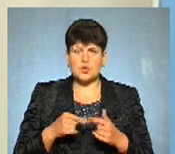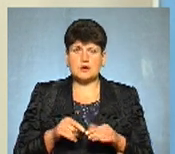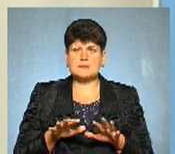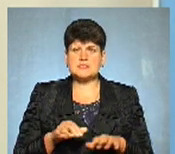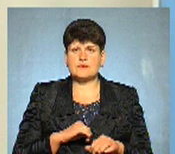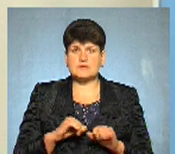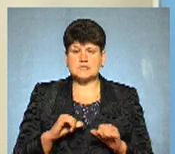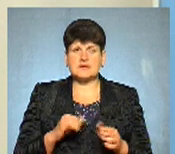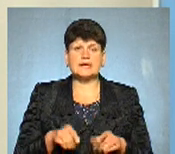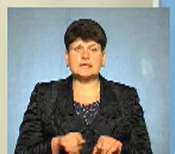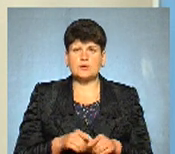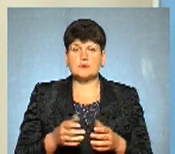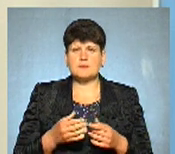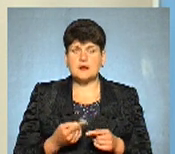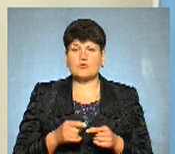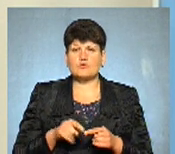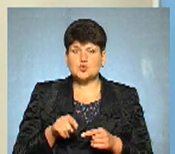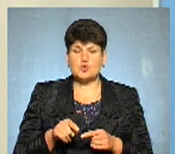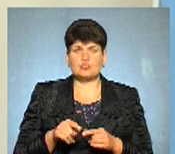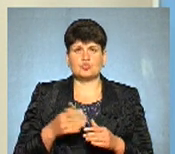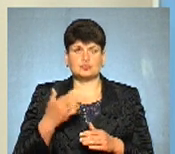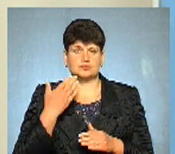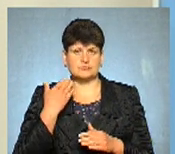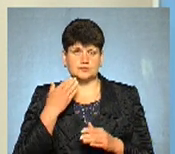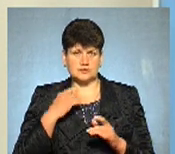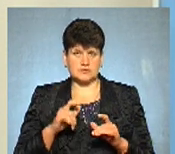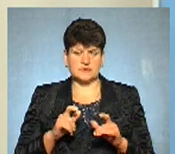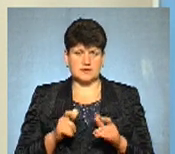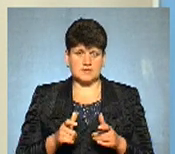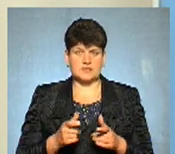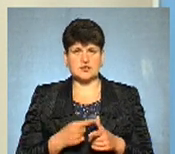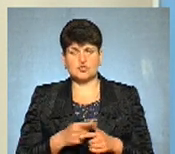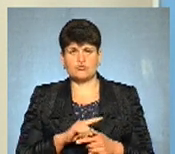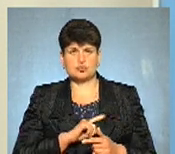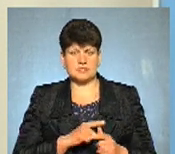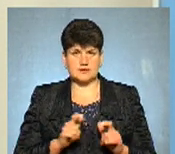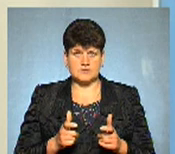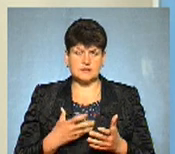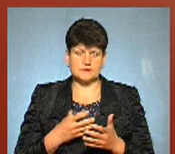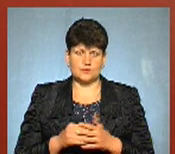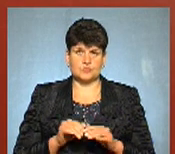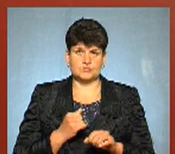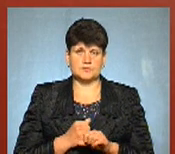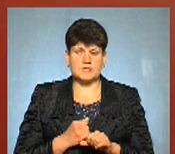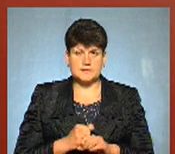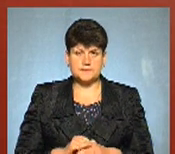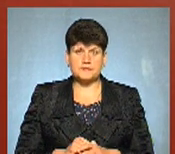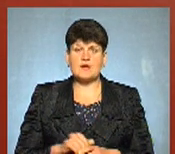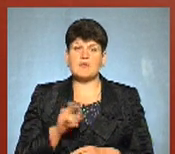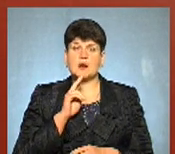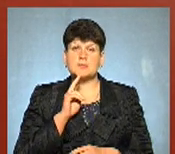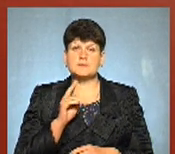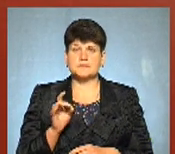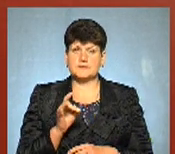теж приймають в цьому послабленні чи посиленні карантину свої певні дії. Стосовно Кременецького району,